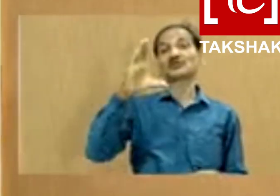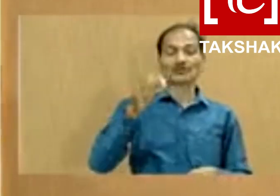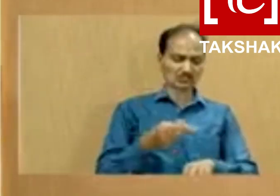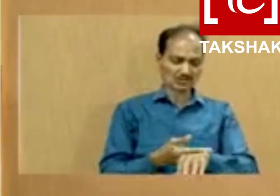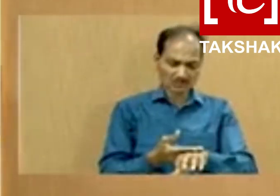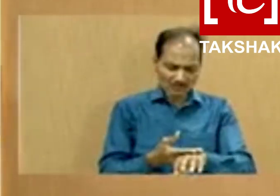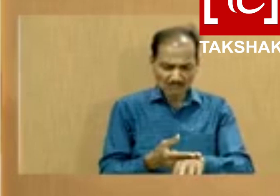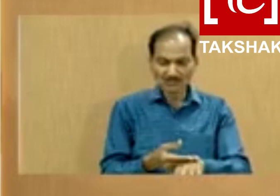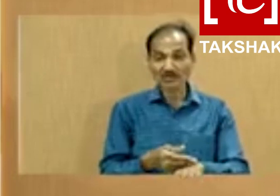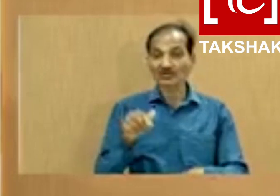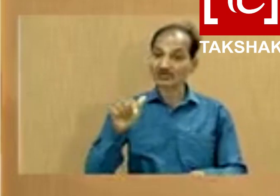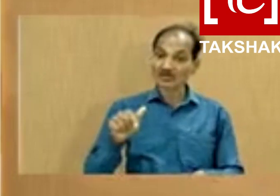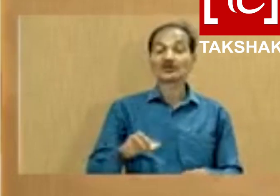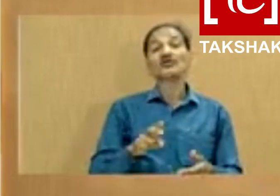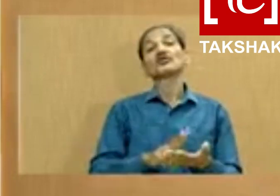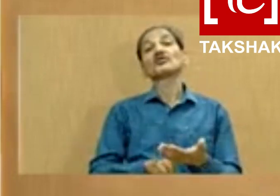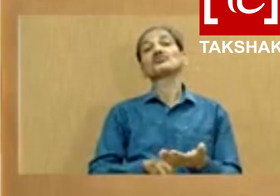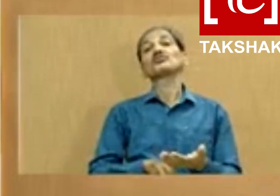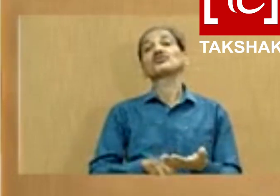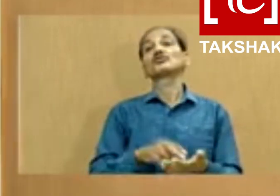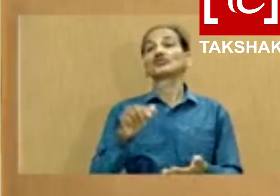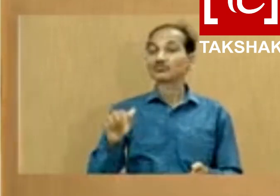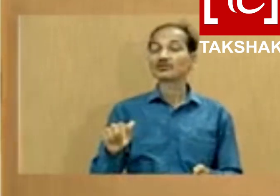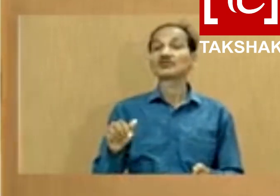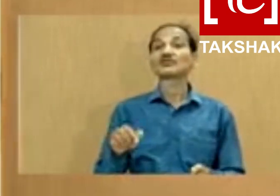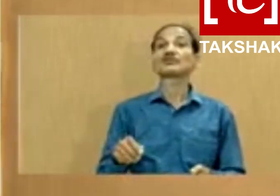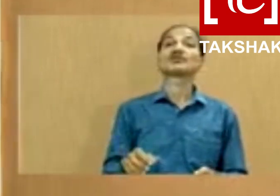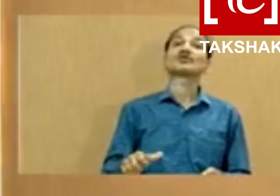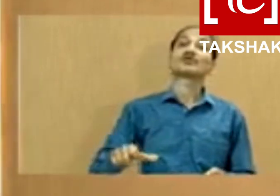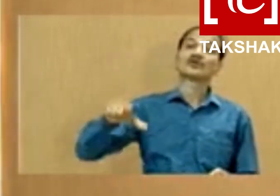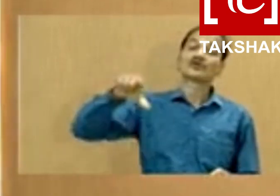ନମ୍ବର ଯାଇ ବର୍ତ୍ତମାନ ଉଠିଛି